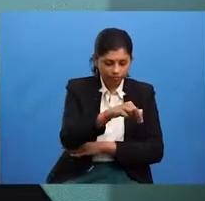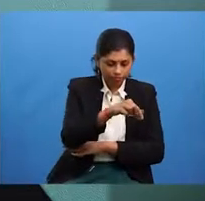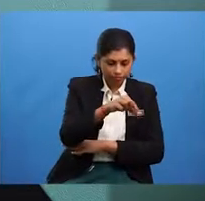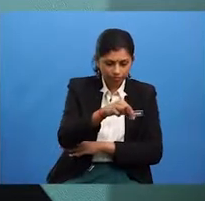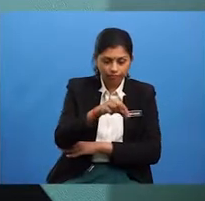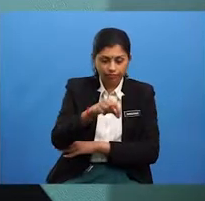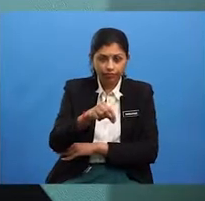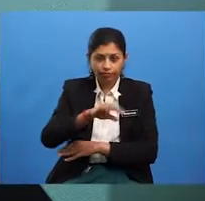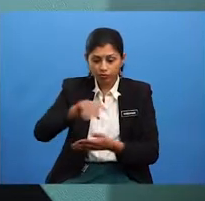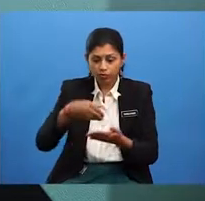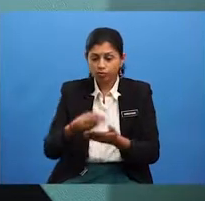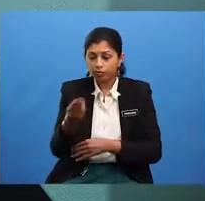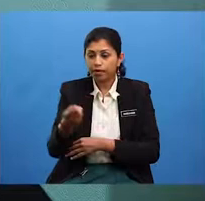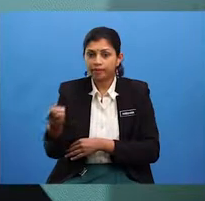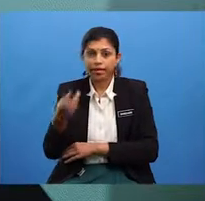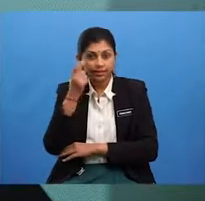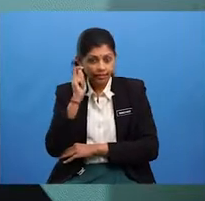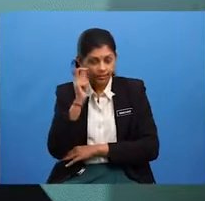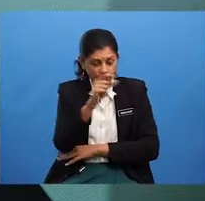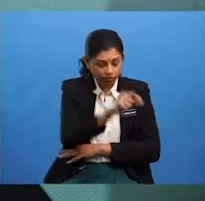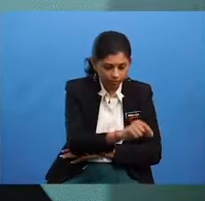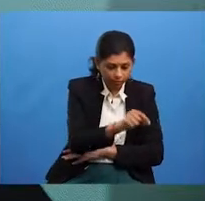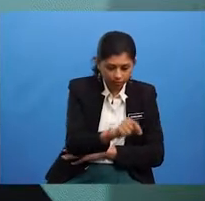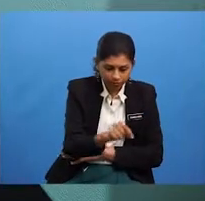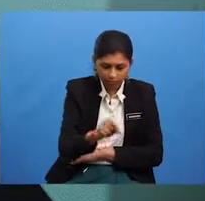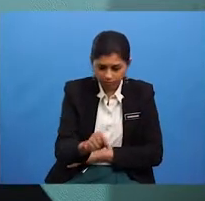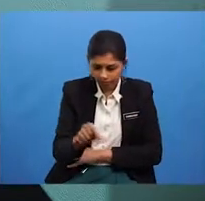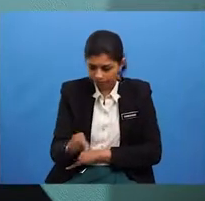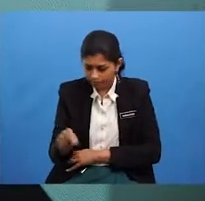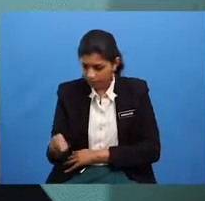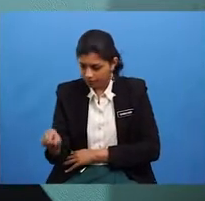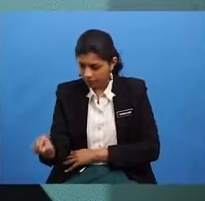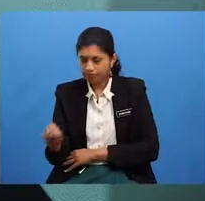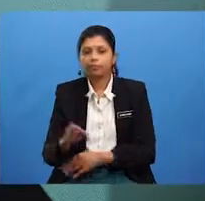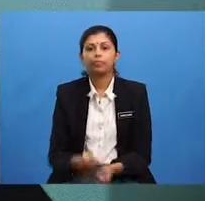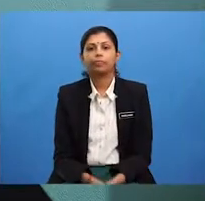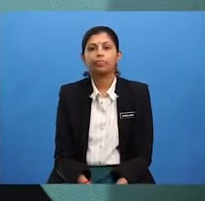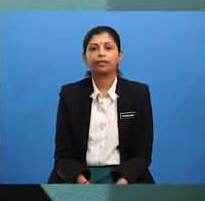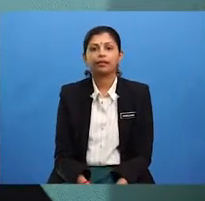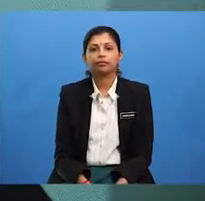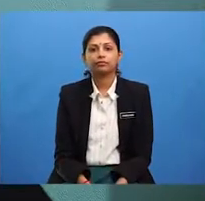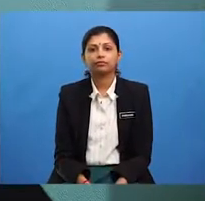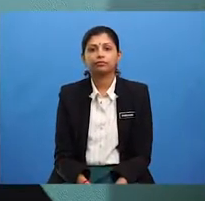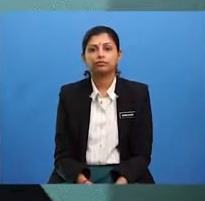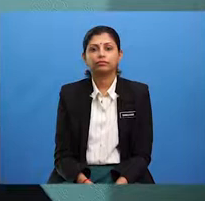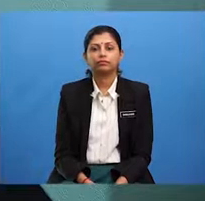dengan menggunakan penitis ke atas semua bahan yang diuji. Perhatikan air